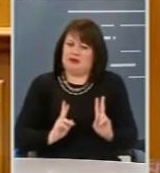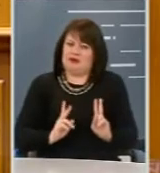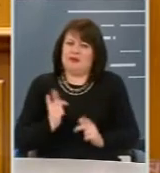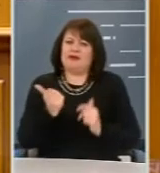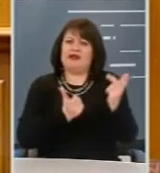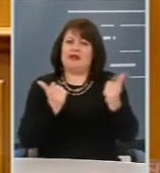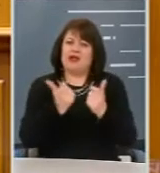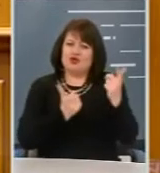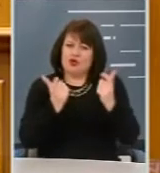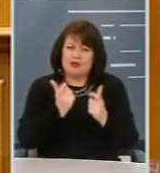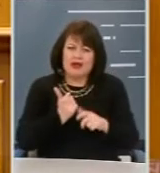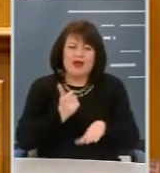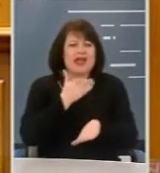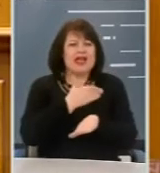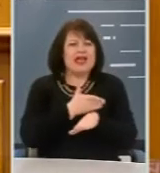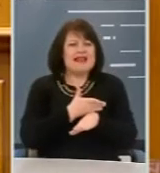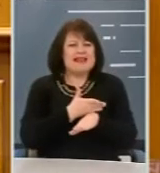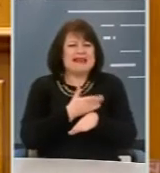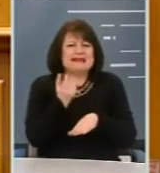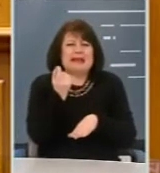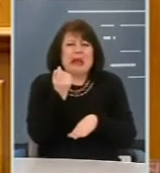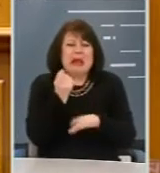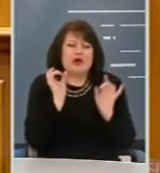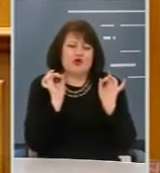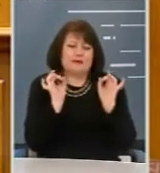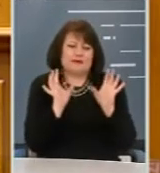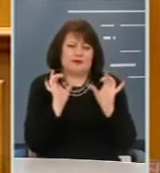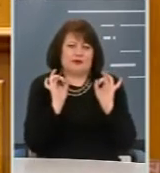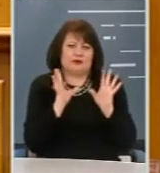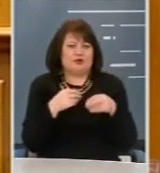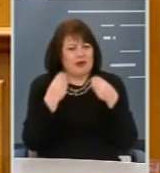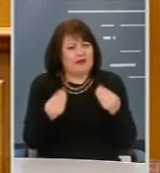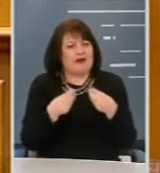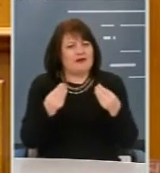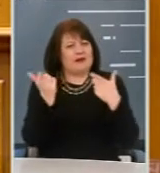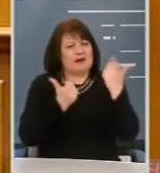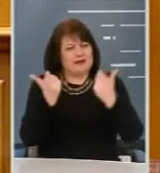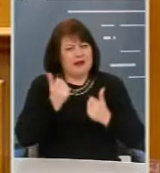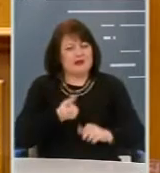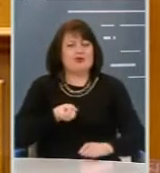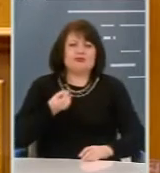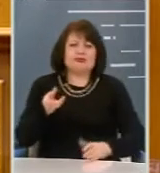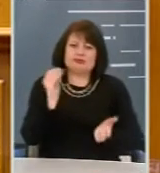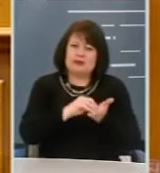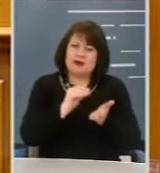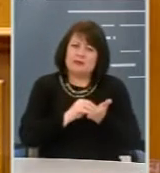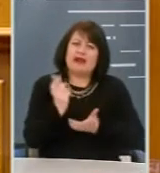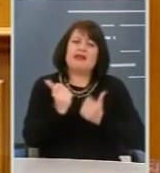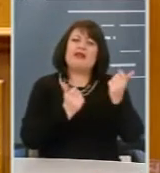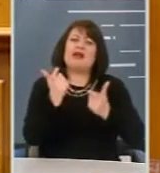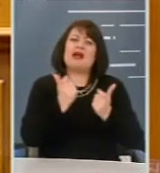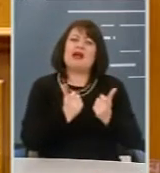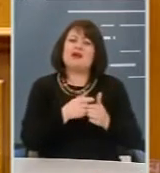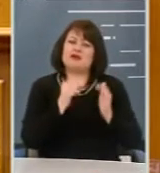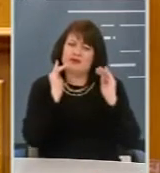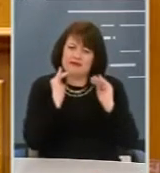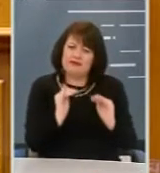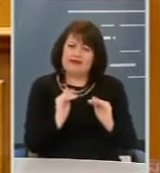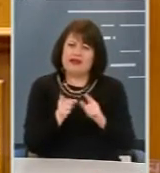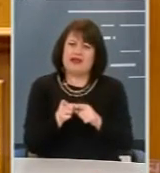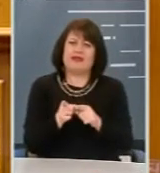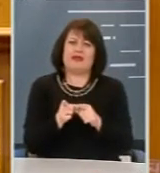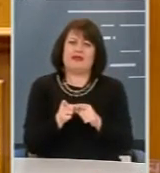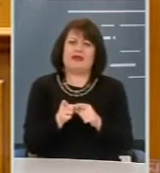δανειοδότηση χωρίς καθόλου ή με ελάχιστες εξασφαλίσεις, την πολλαπλή δανειοδότηση των ίδιων πιστούχων